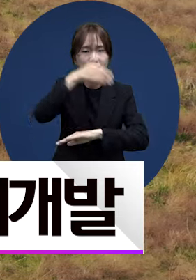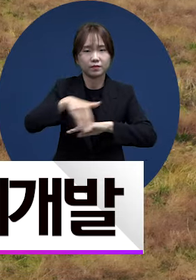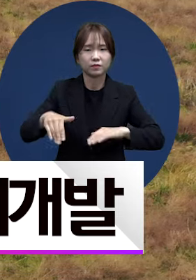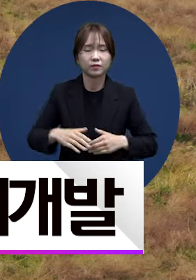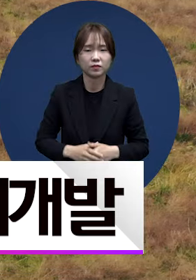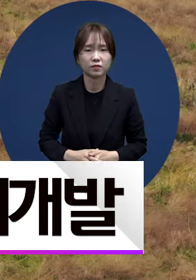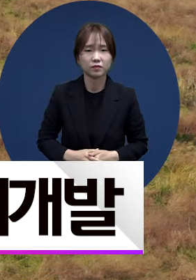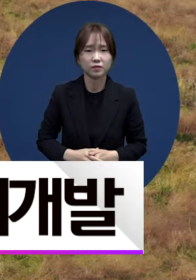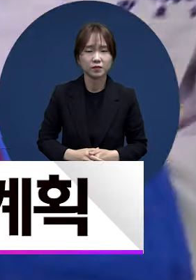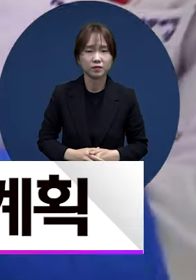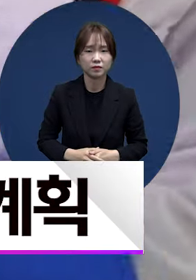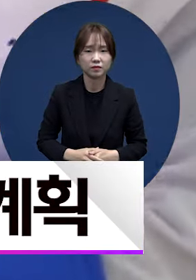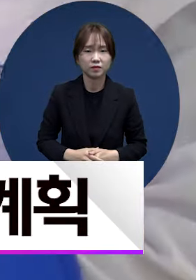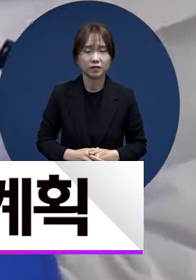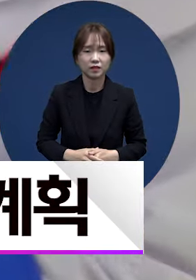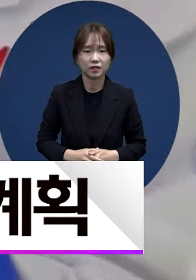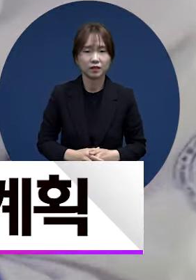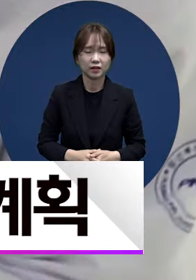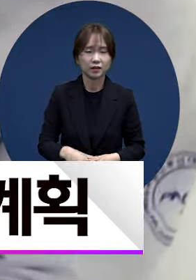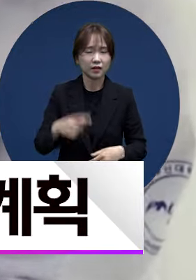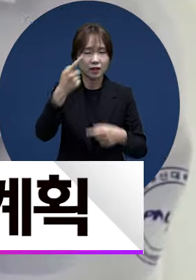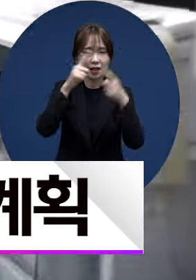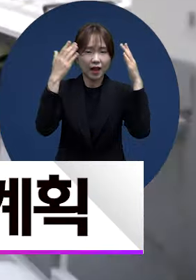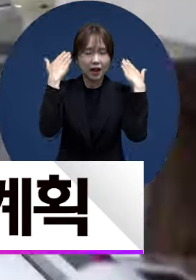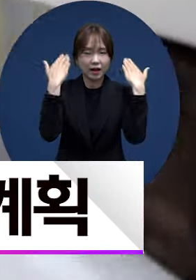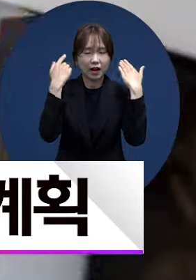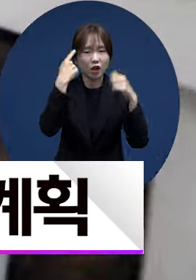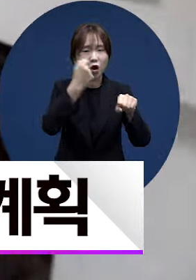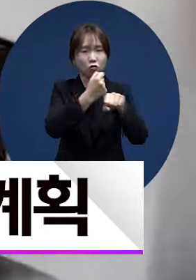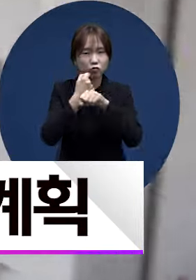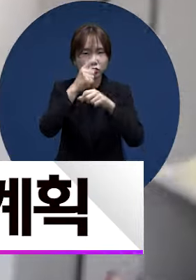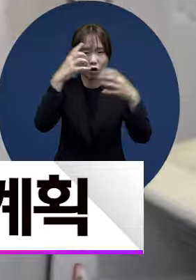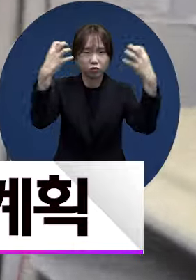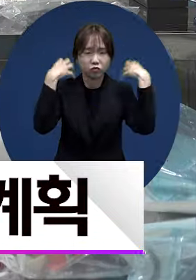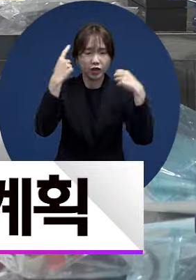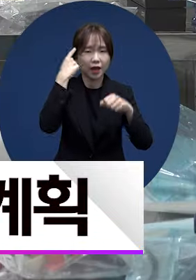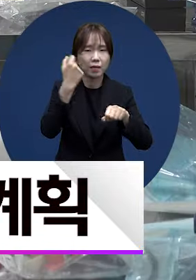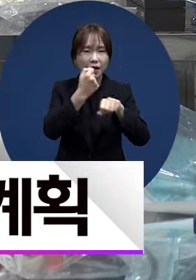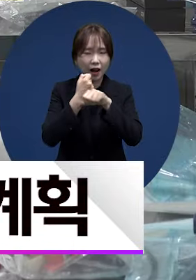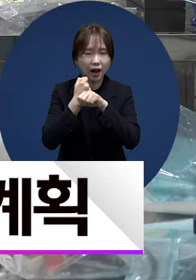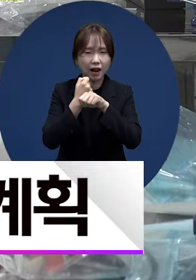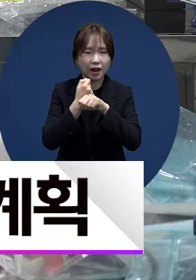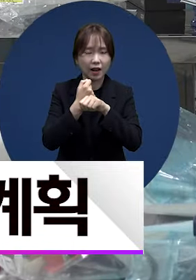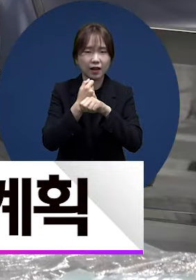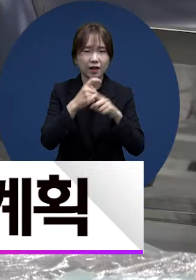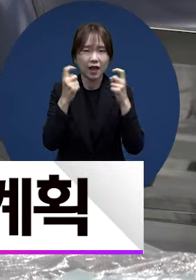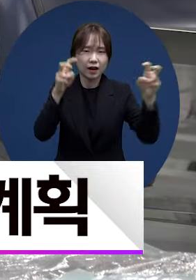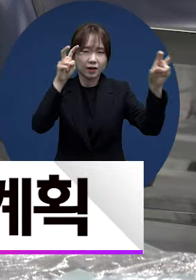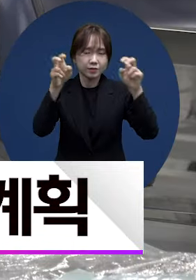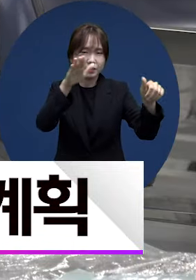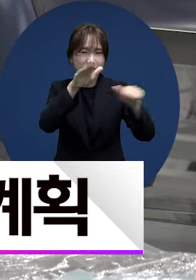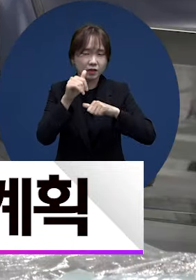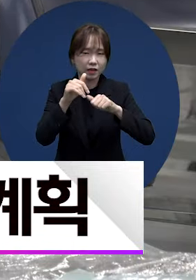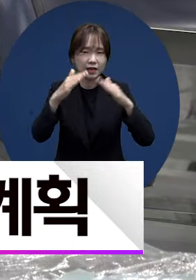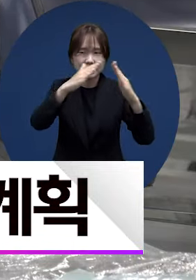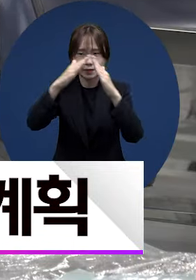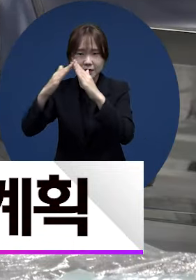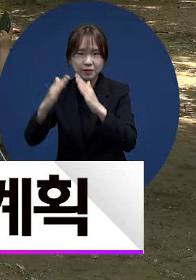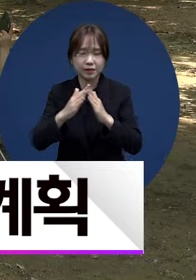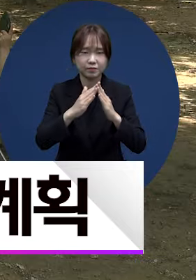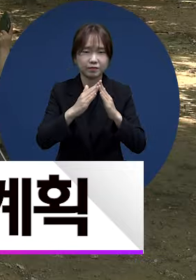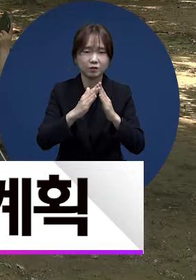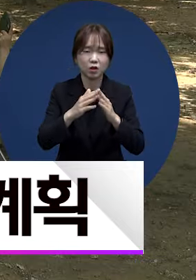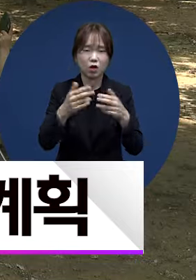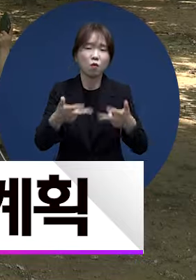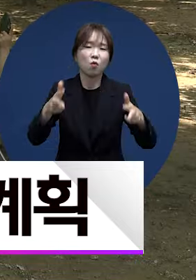탈바꿈시킬 계획입니다. 이에 따라 대학연구, 정부출연 연구개발, 민간기업 유치는 물론 주거단지와 공원 조성